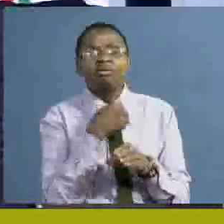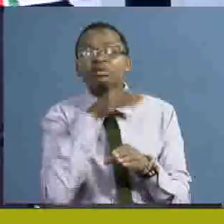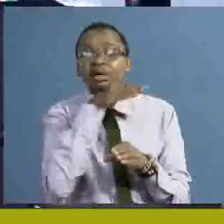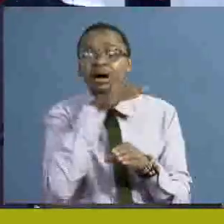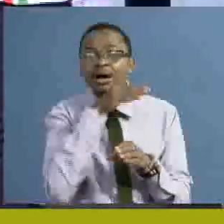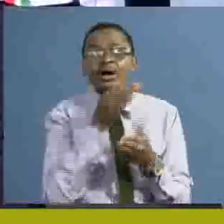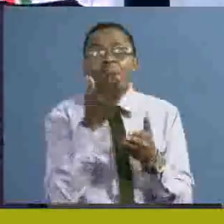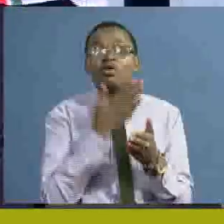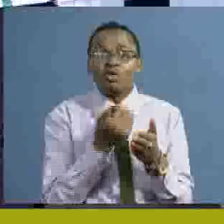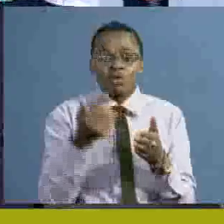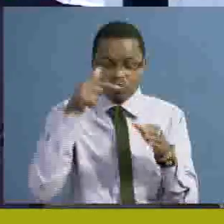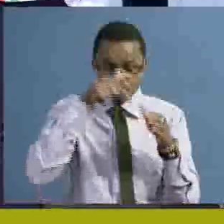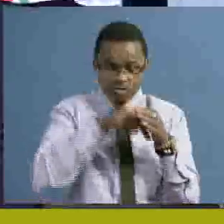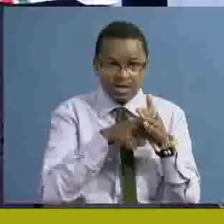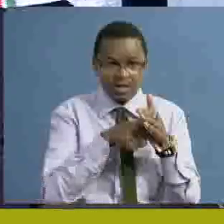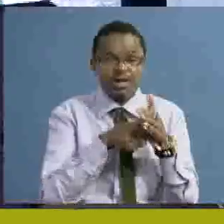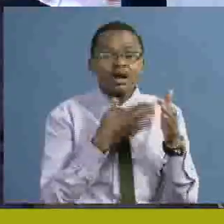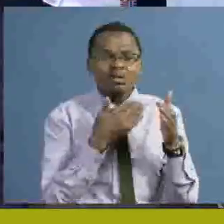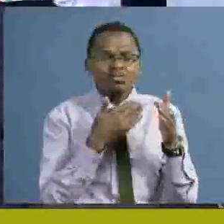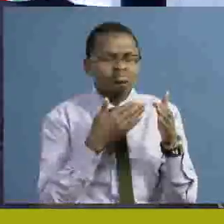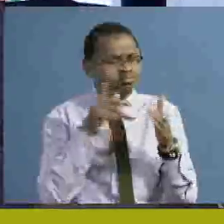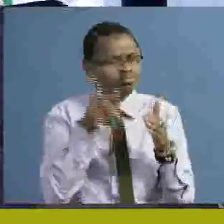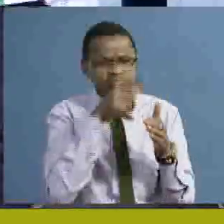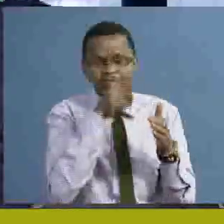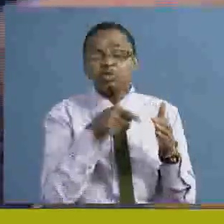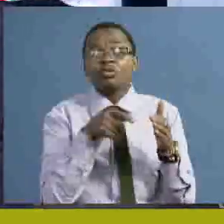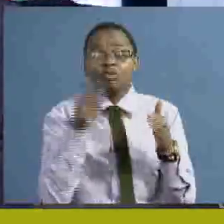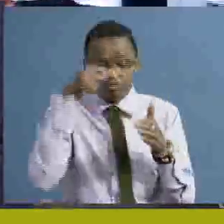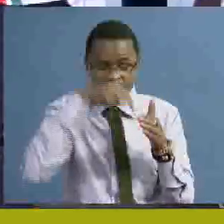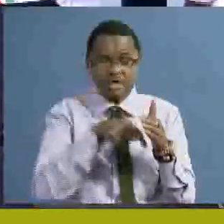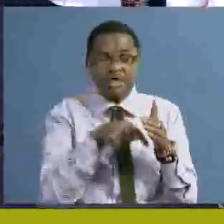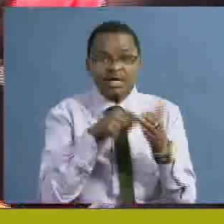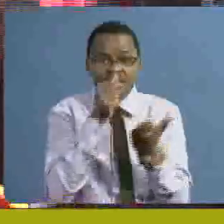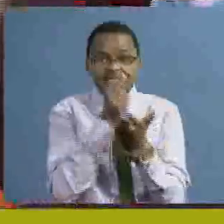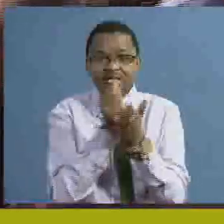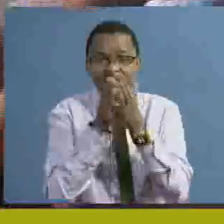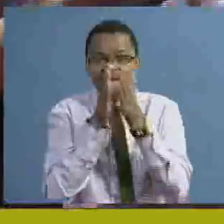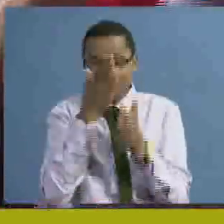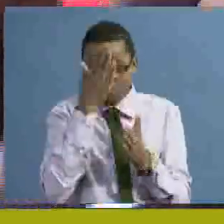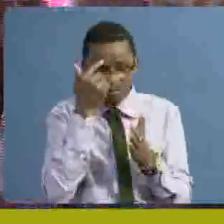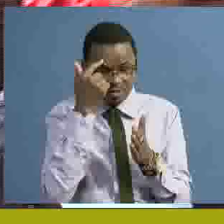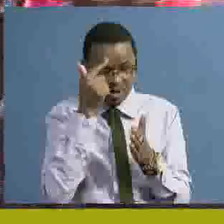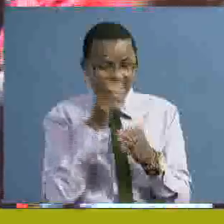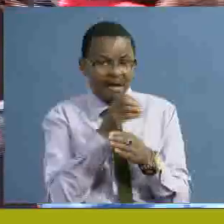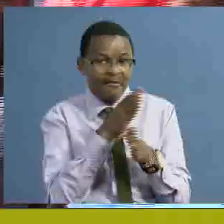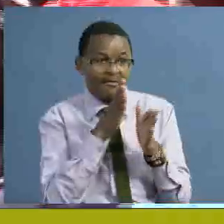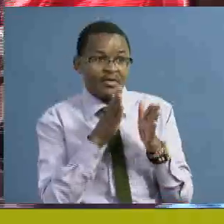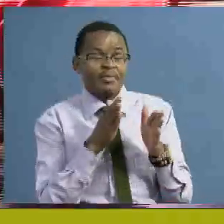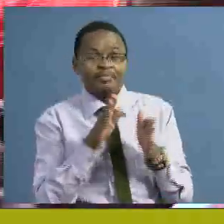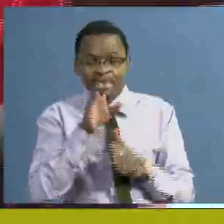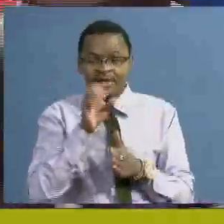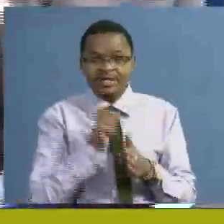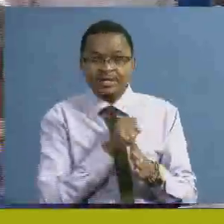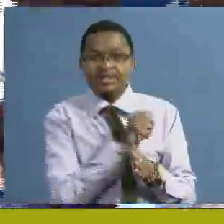ambaye anataka kuingilia na hataka kukatiza safari yake ya kuingia ikulu. Kwani mshauri mkuu wa Odinga, Senator